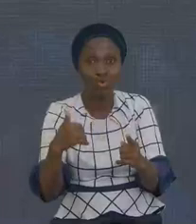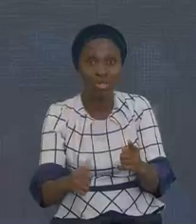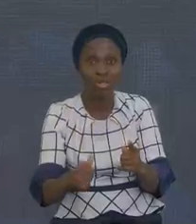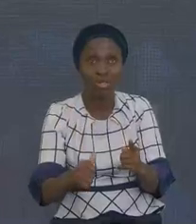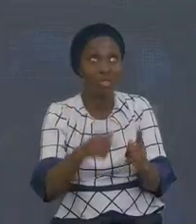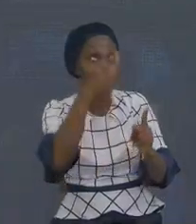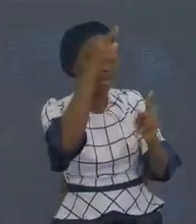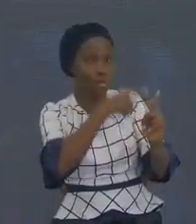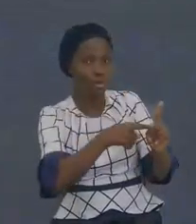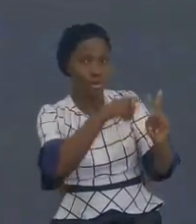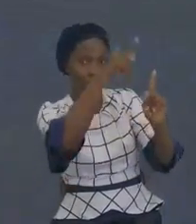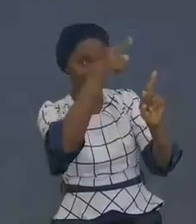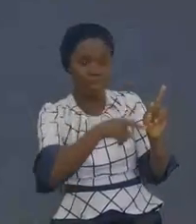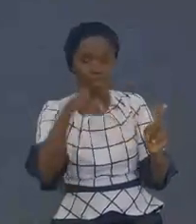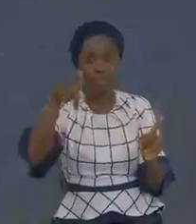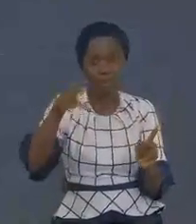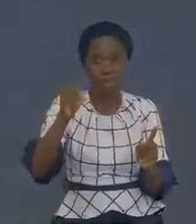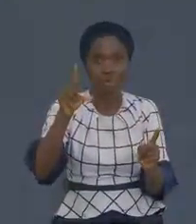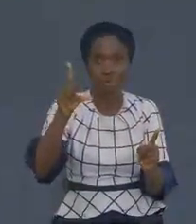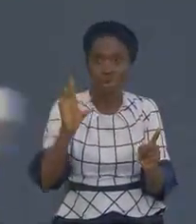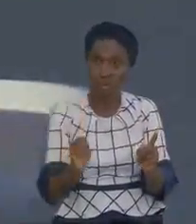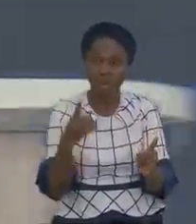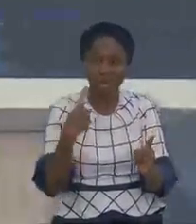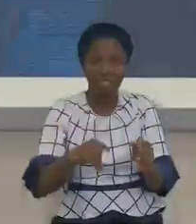La corde est au cou de ce mouton.